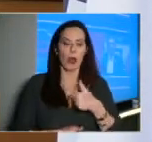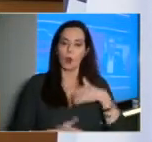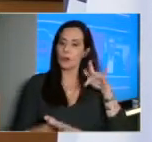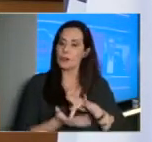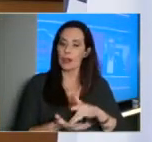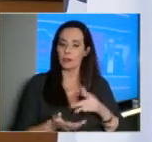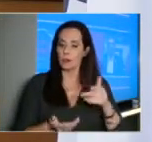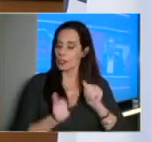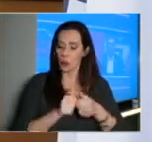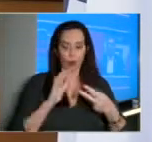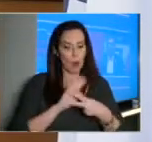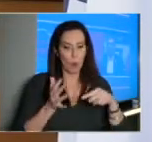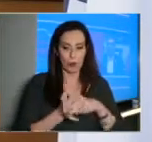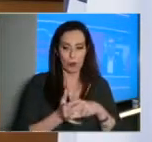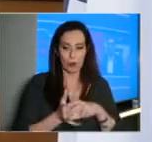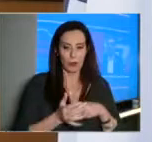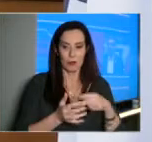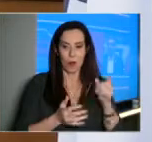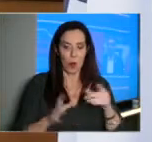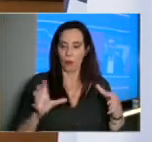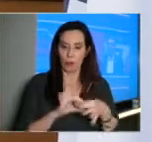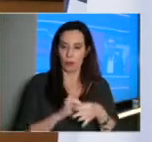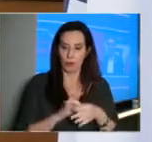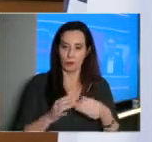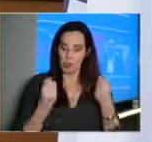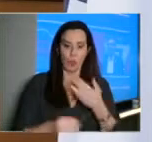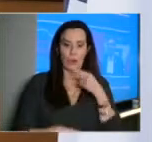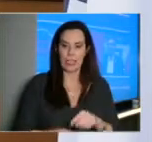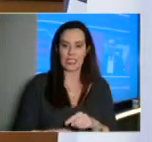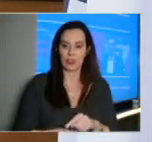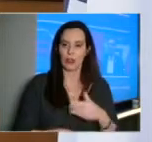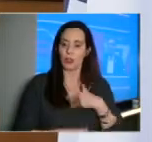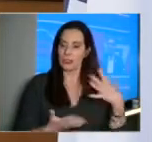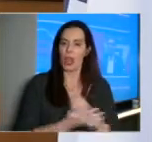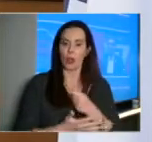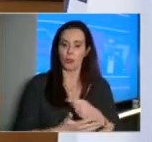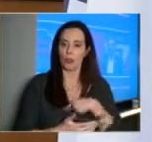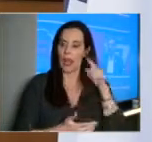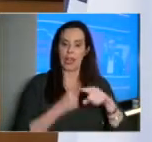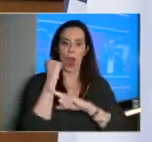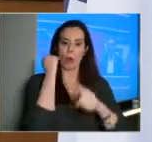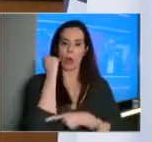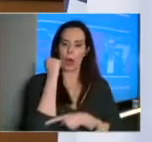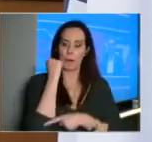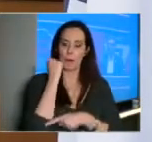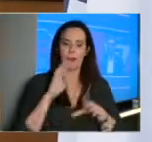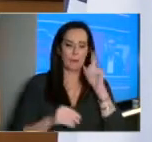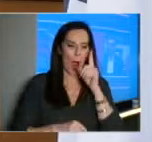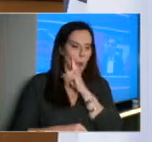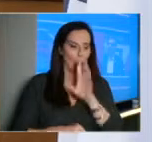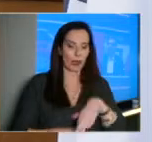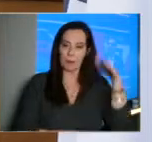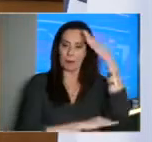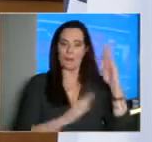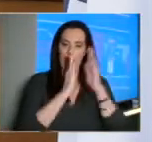נמצאים בעולם שספורט ופוליטיקה לא חוברים ביחד, שזה יתרון גדול למדינת ישראל. אנחנו הצלחנו להופיע באבו דאבי עם הדגל ועם ההמנון, כי יש